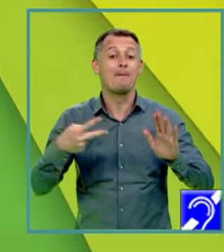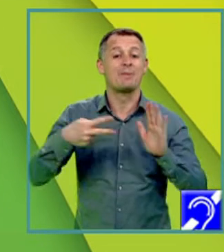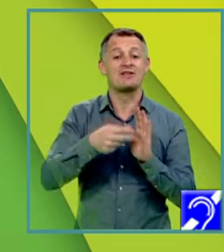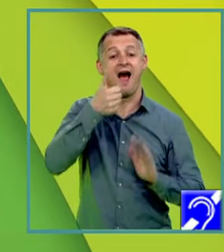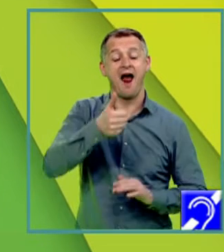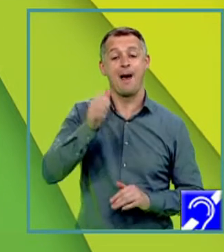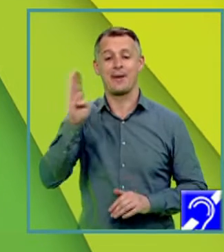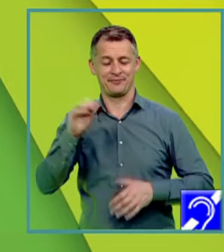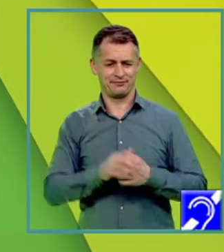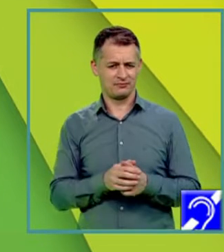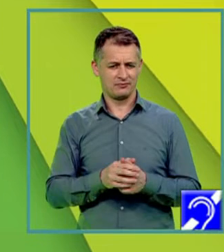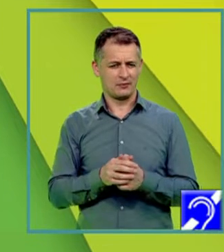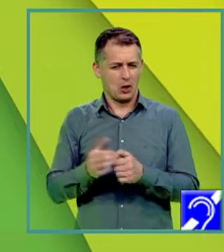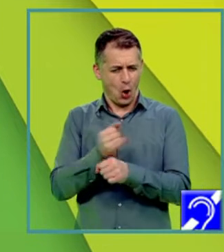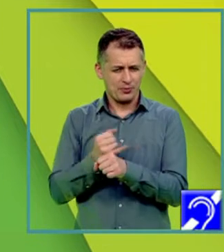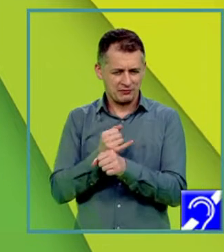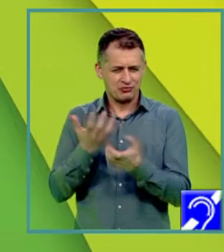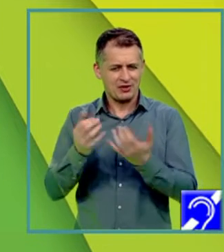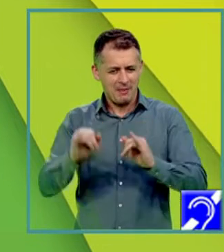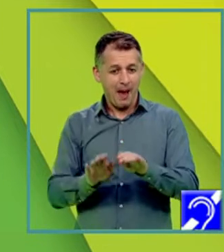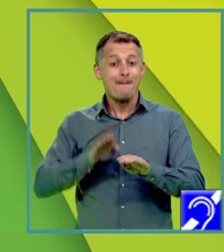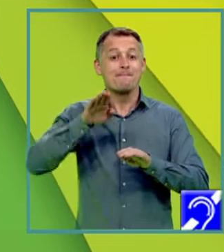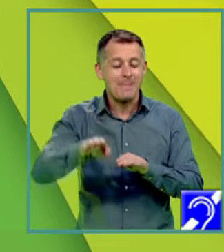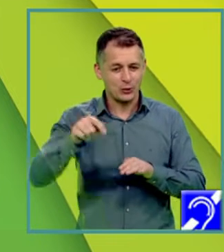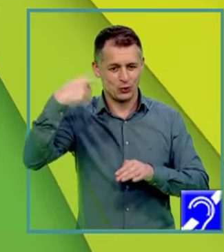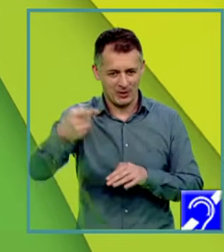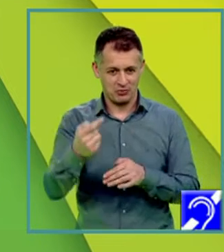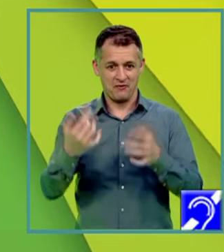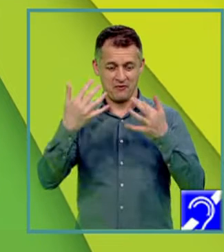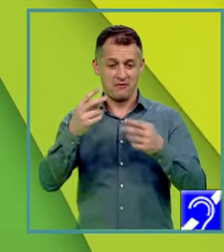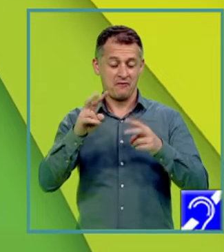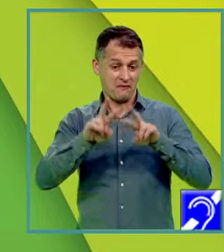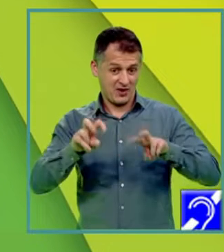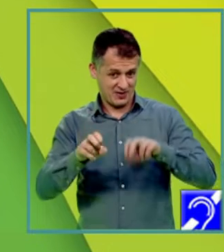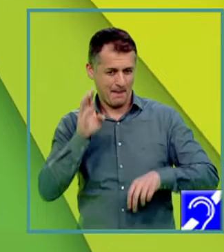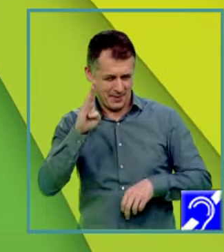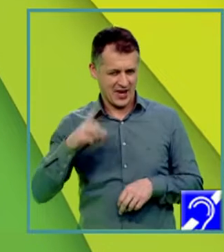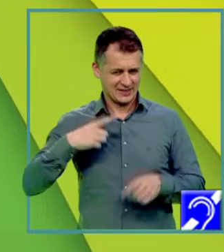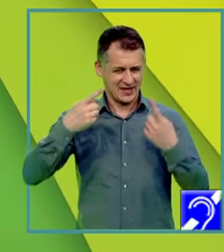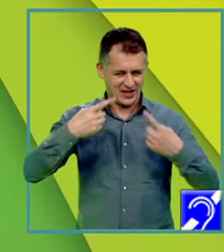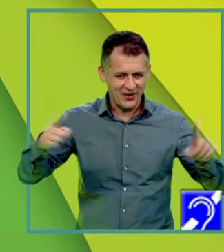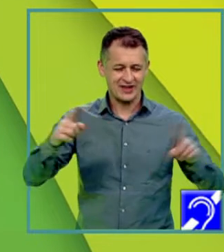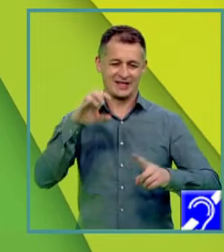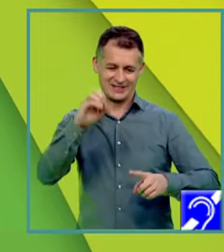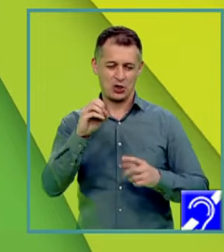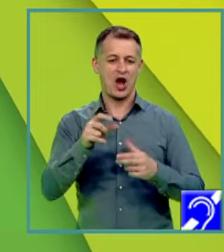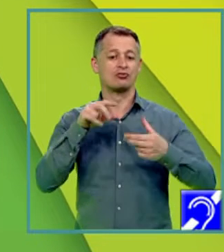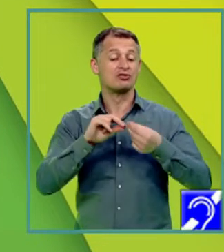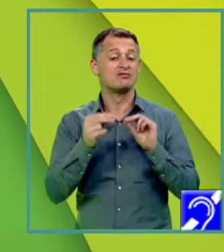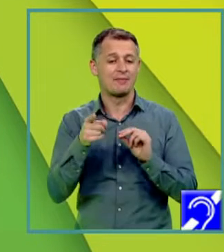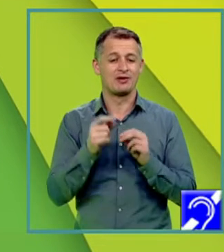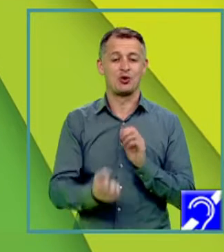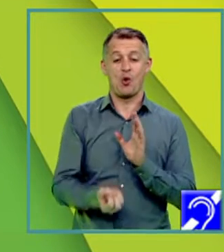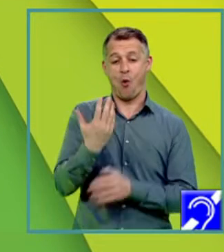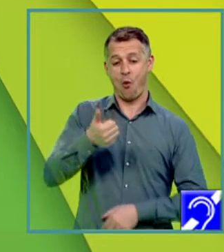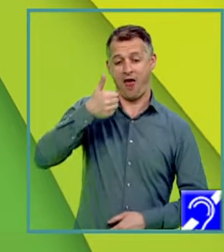să observăm Ce se întâmplă la pasul următor verificăm că b este în continuare diferit de 0 și atunci noul